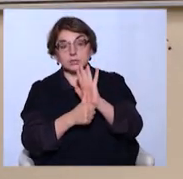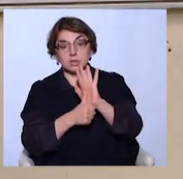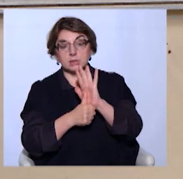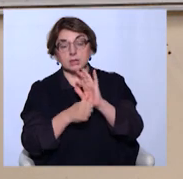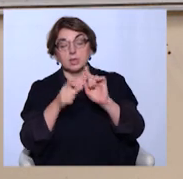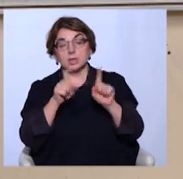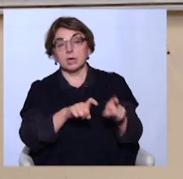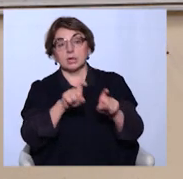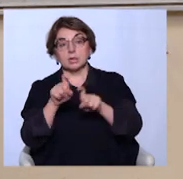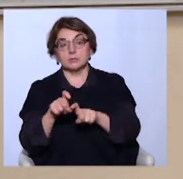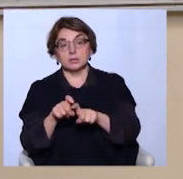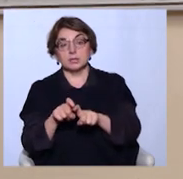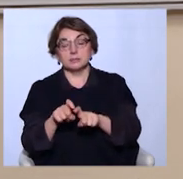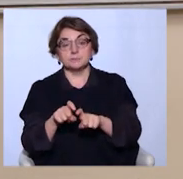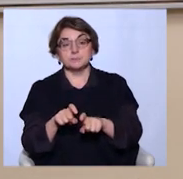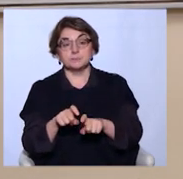3-ში.